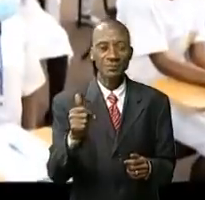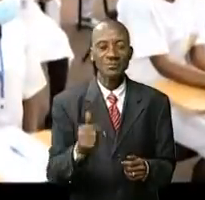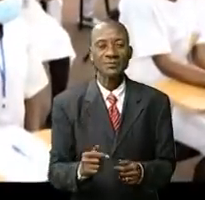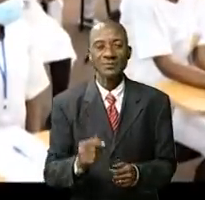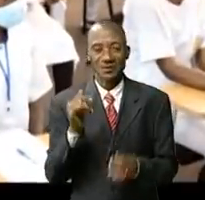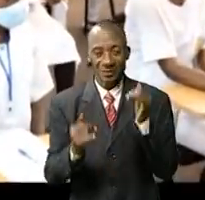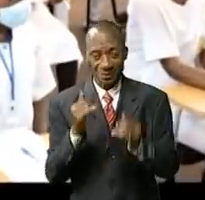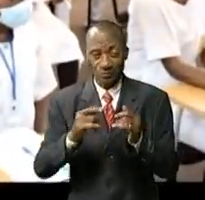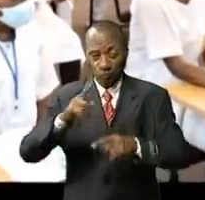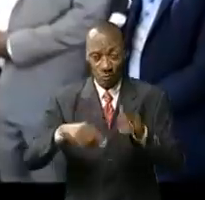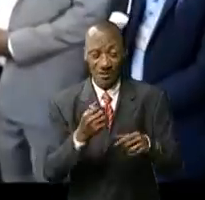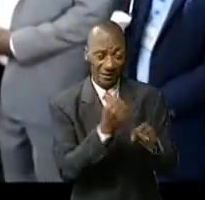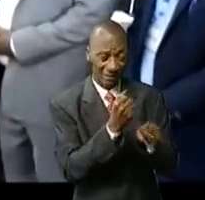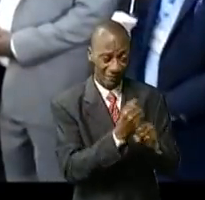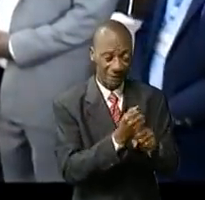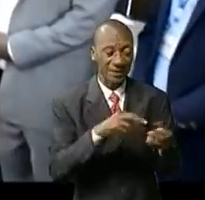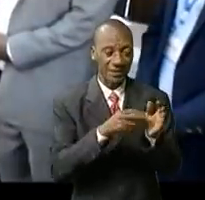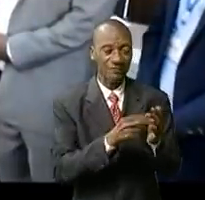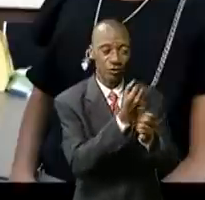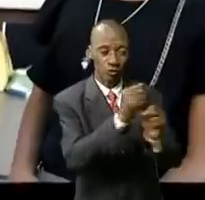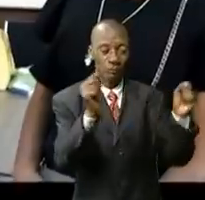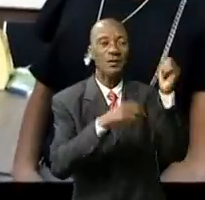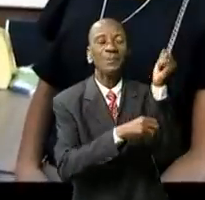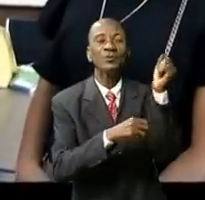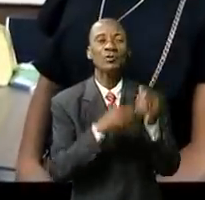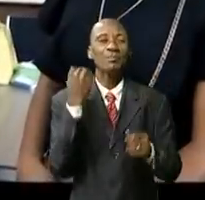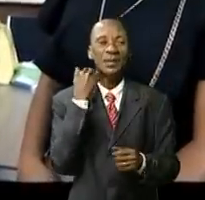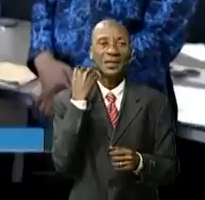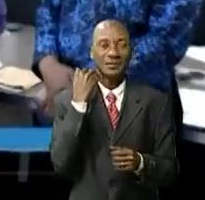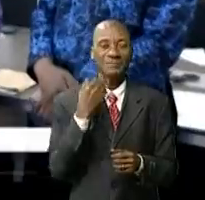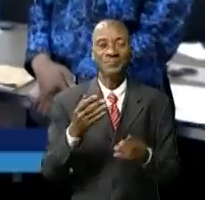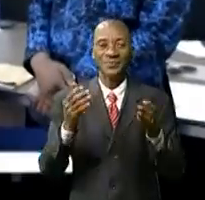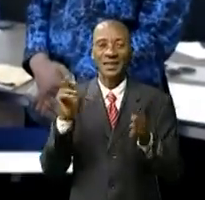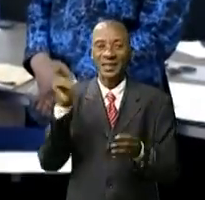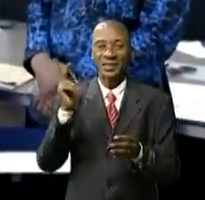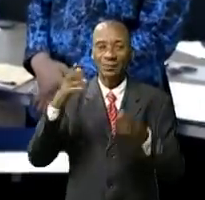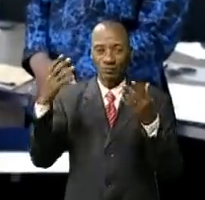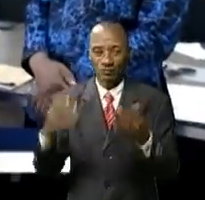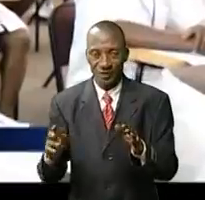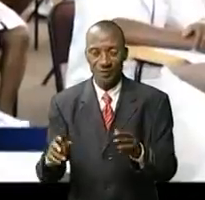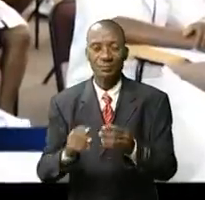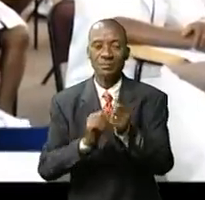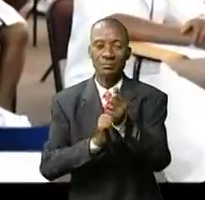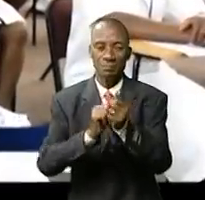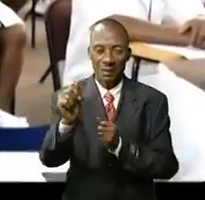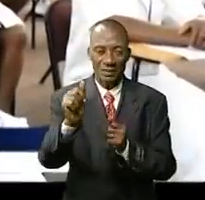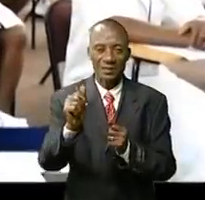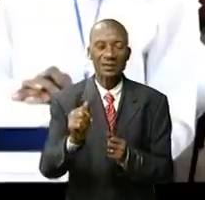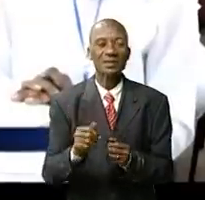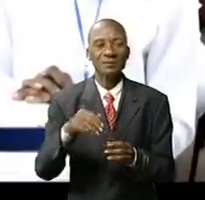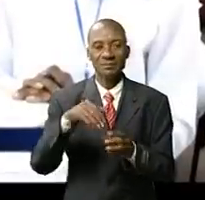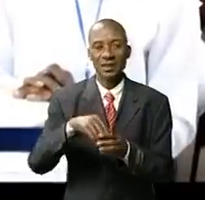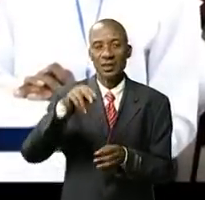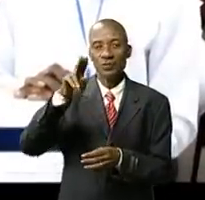profession, savoir sauver les vies humaines. Après Kintambo, Lisa Nembalemba est passée aussi sur le site de